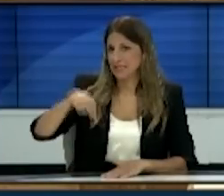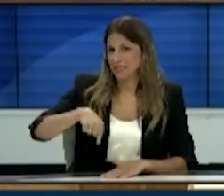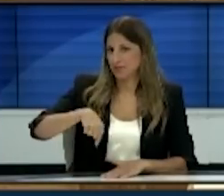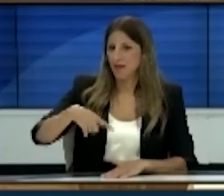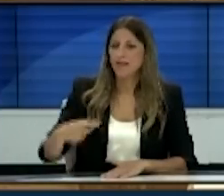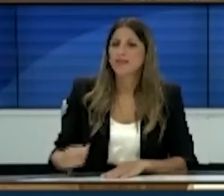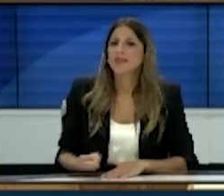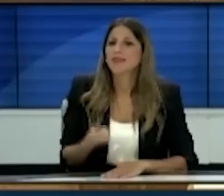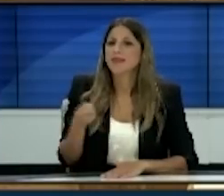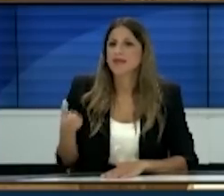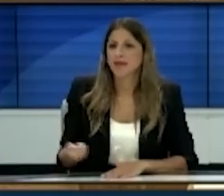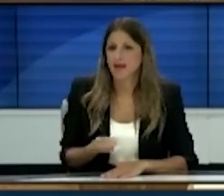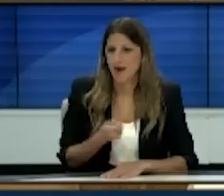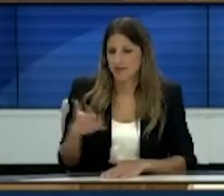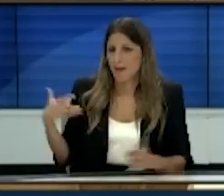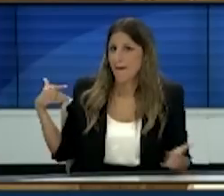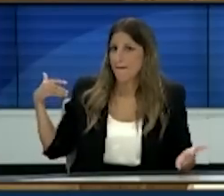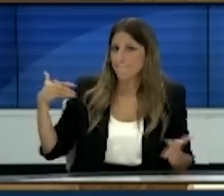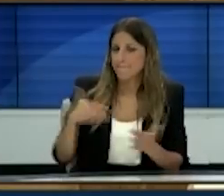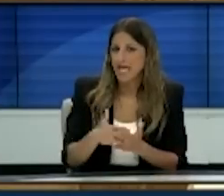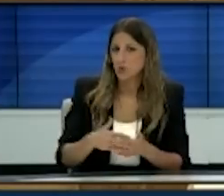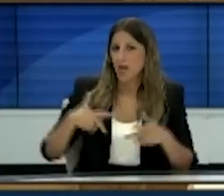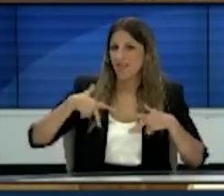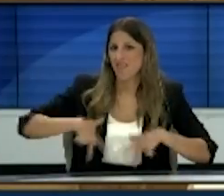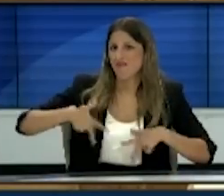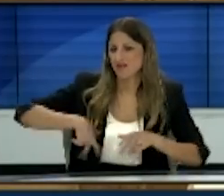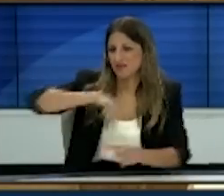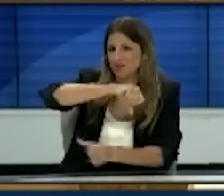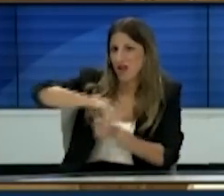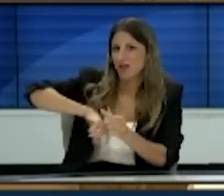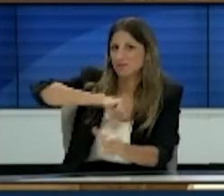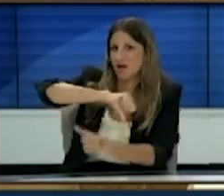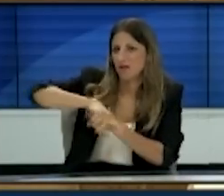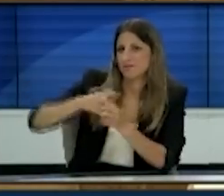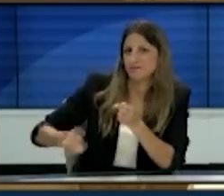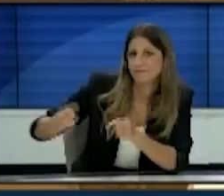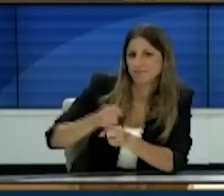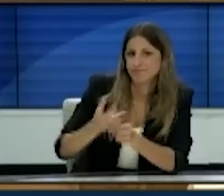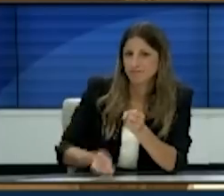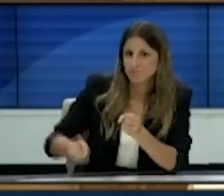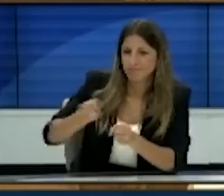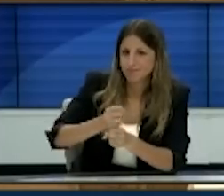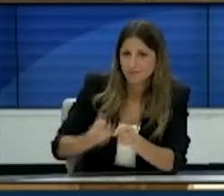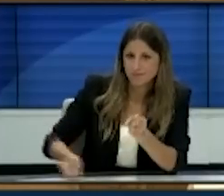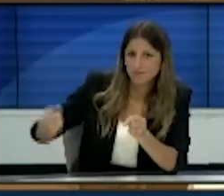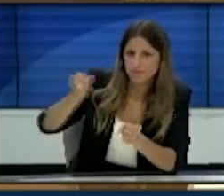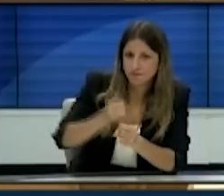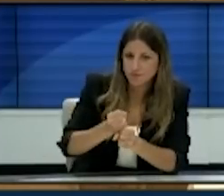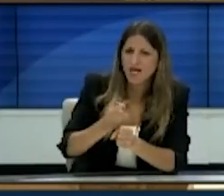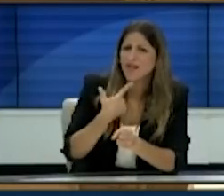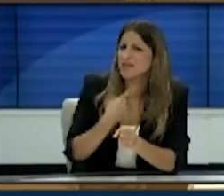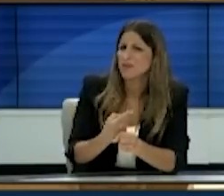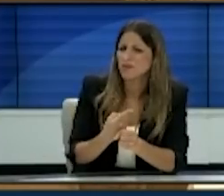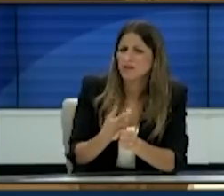αντιδραστικές αστικές κυβερνήσεις που πέρασαν δεκαετίες με την τοποθέτησή σας ότι πάντα το δόγμα